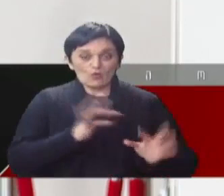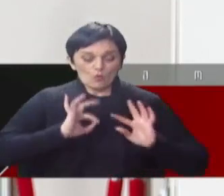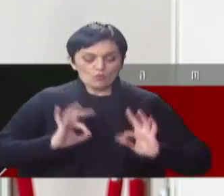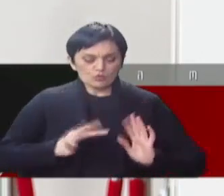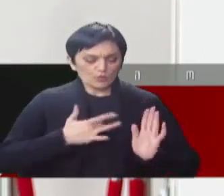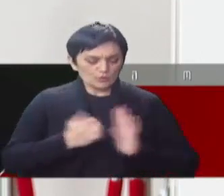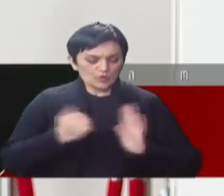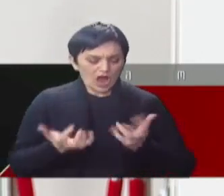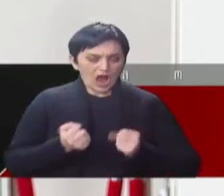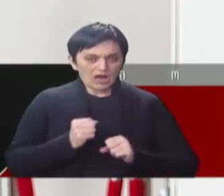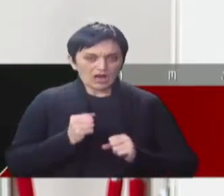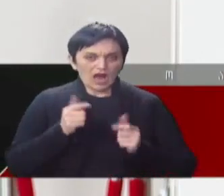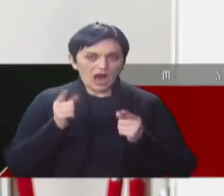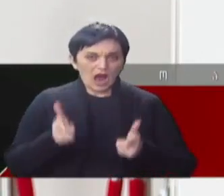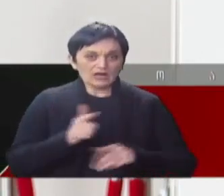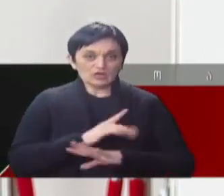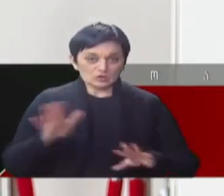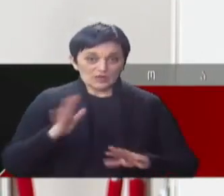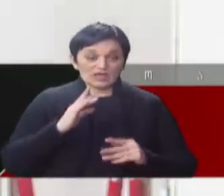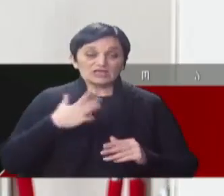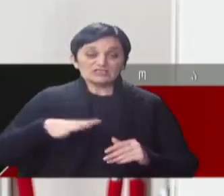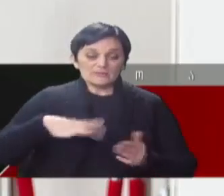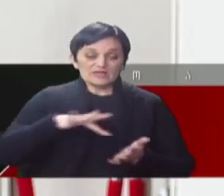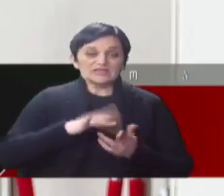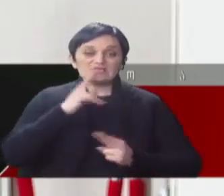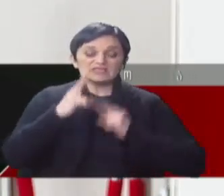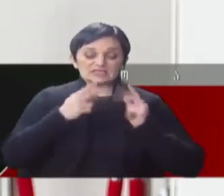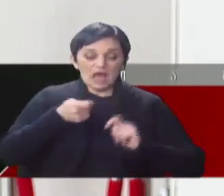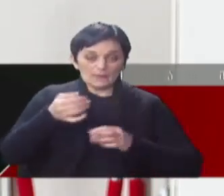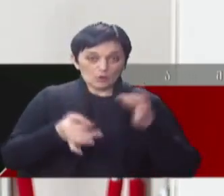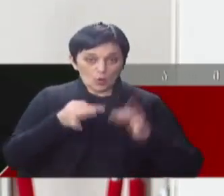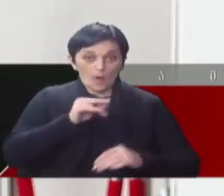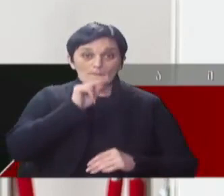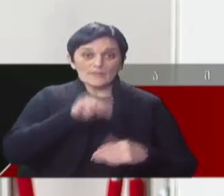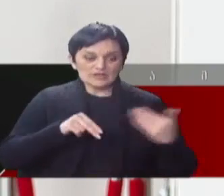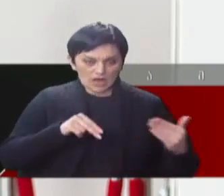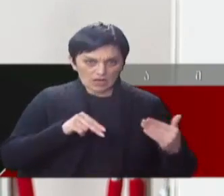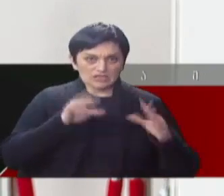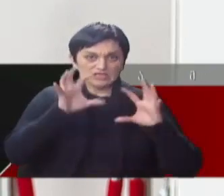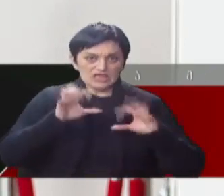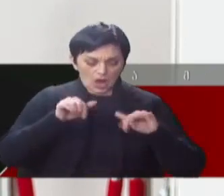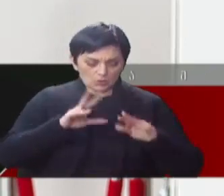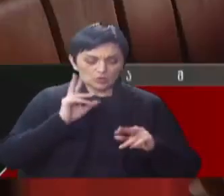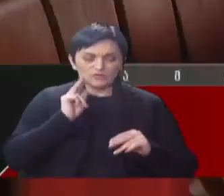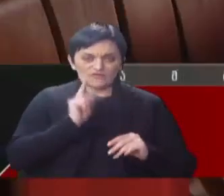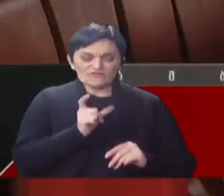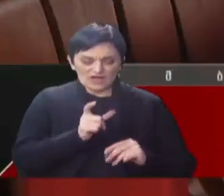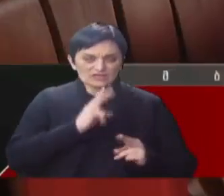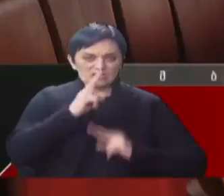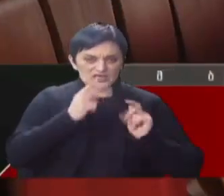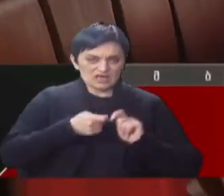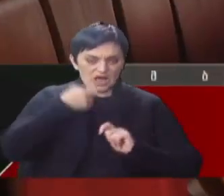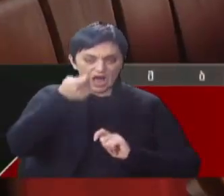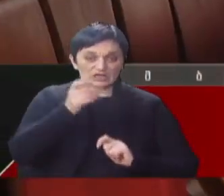არ ეთანხმება თბილისის სააპელაციო სასამართლოს დღევანდელ განაჩენს. ბრალდების ხარე, რა თქმა უნდა, აღნიშნულ განაჩენს კანონით დადგენილ ვადაში გაასაჩივრებს.